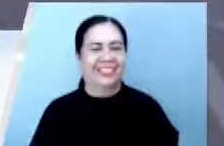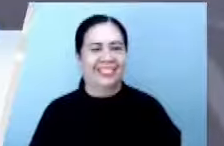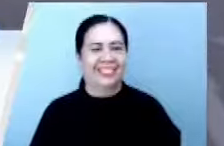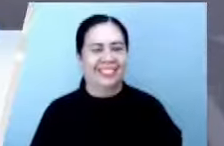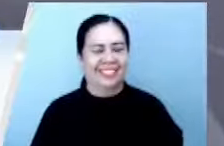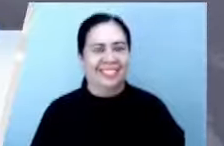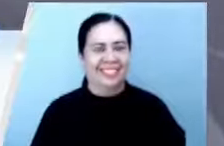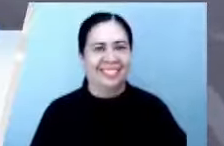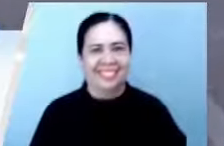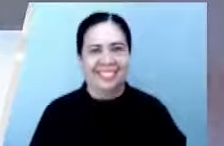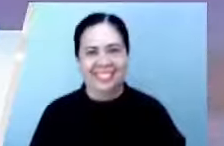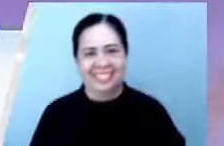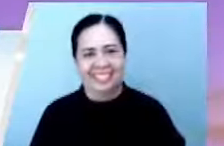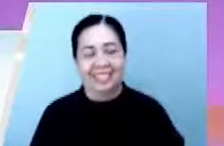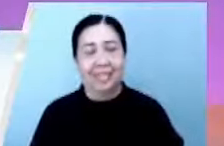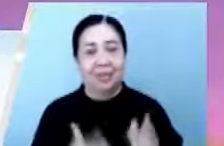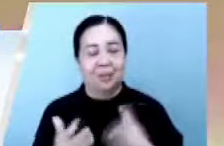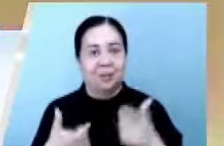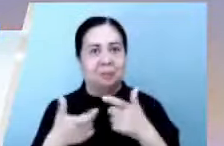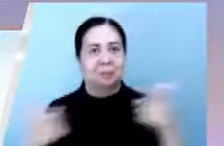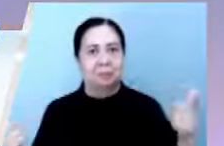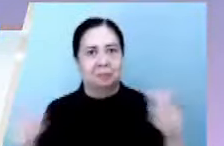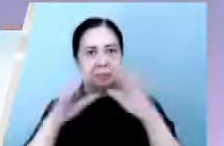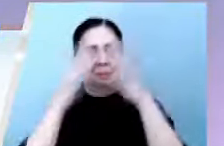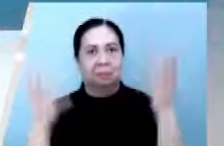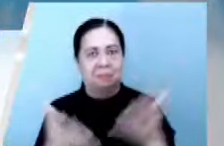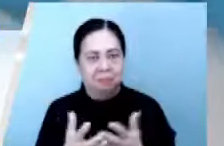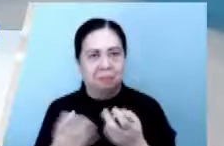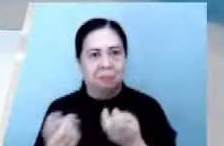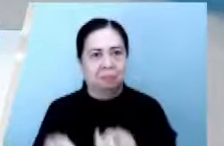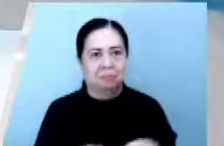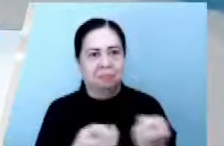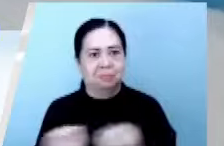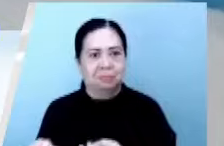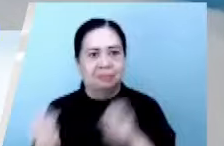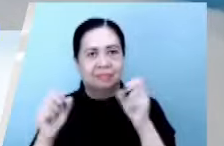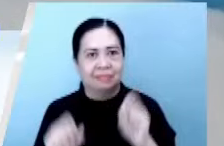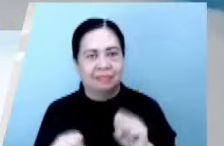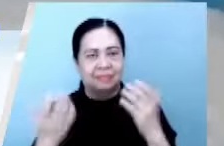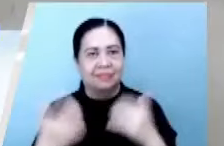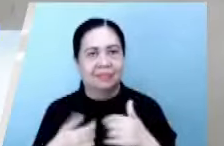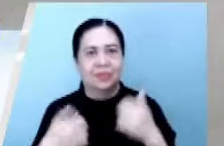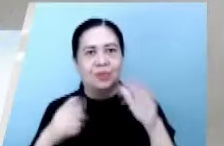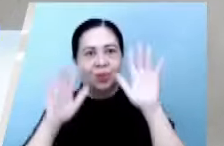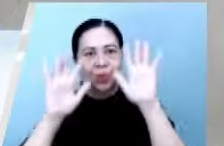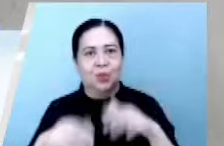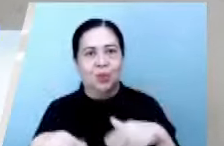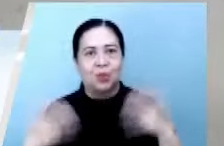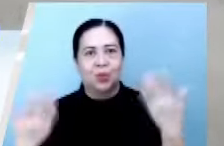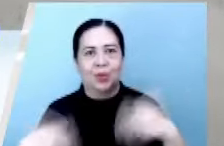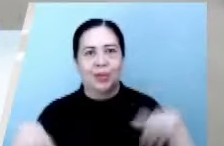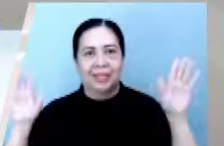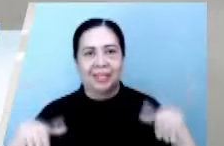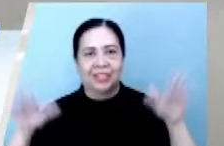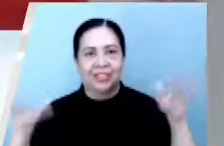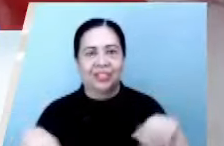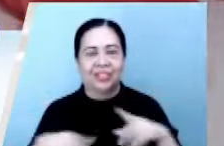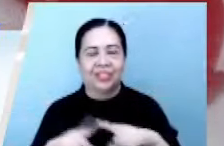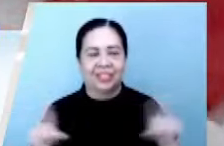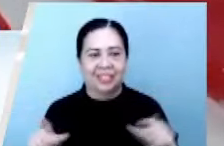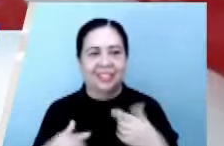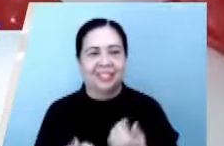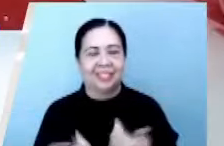Bukod sa higanteng snow globe, Echo Glide Skating Rink, pwede ring mag-ala snow angel sa iba pang attraction ng Winter Magic